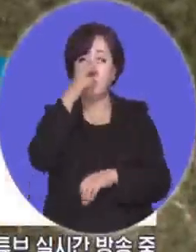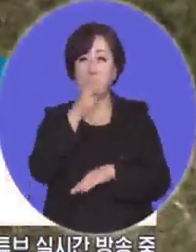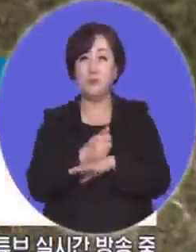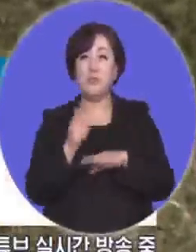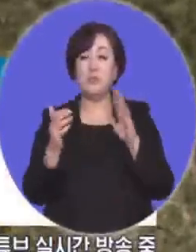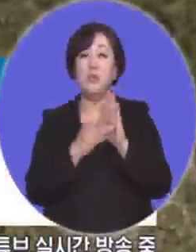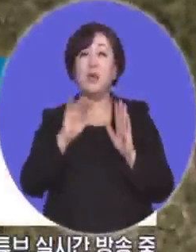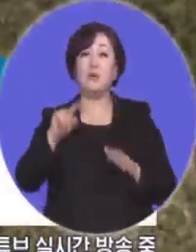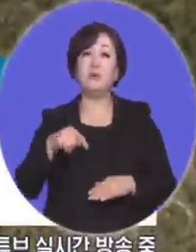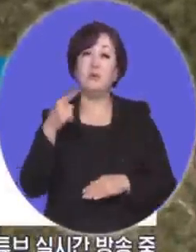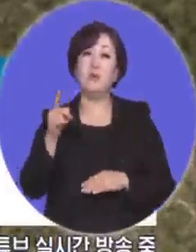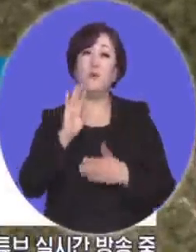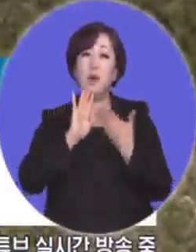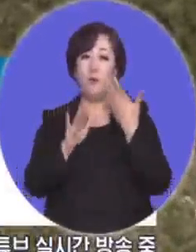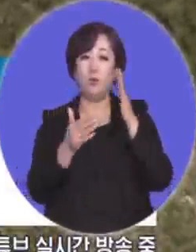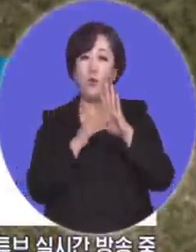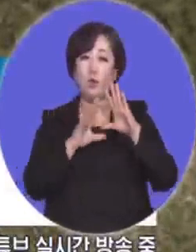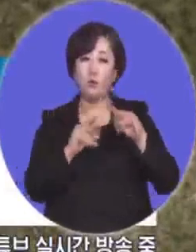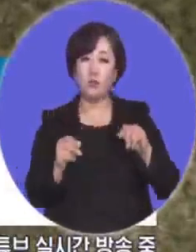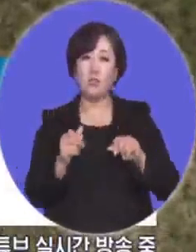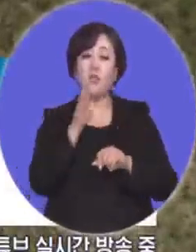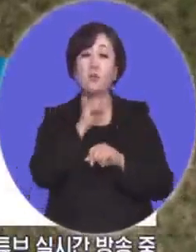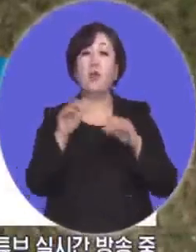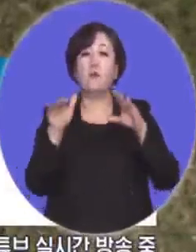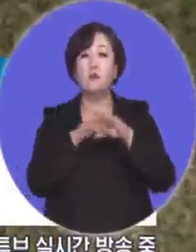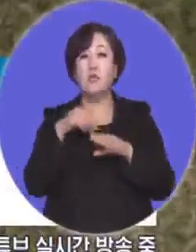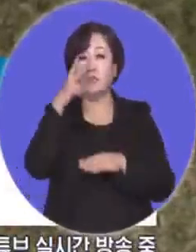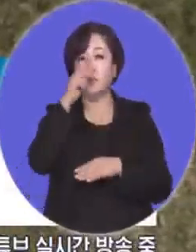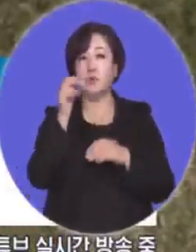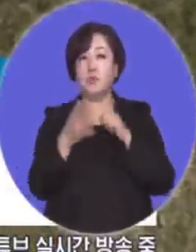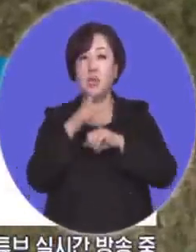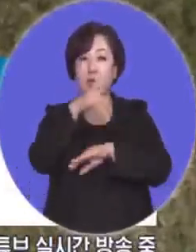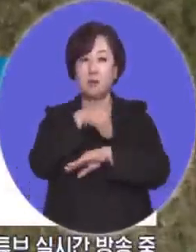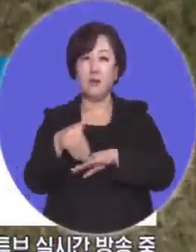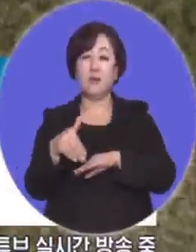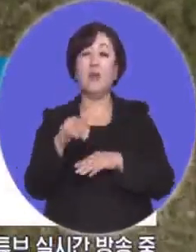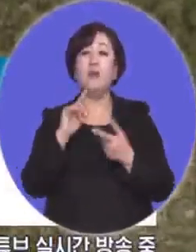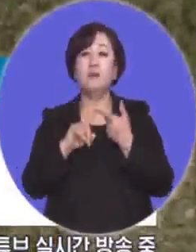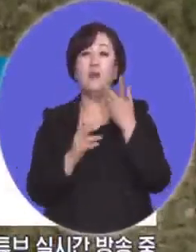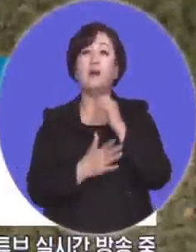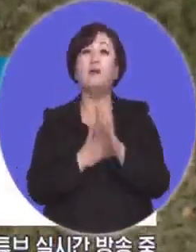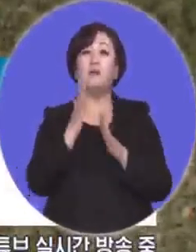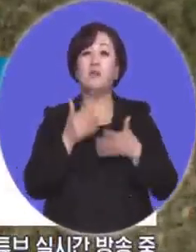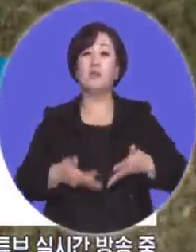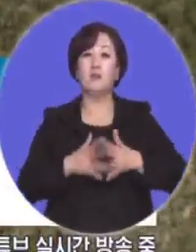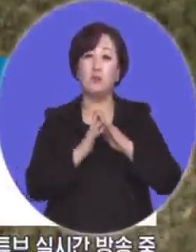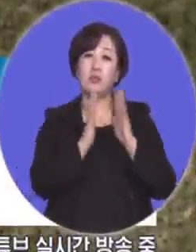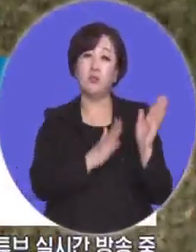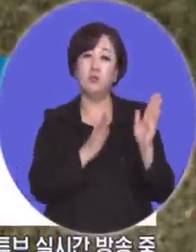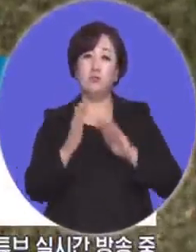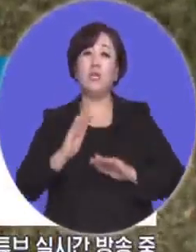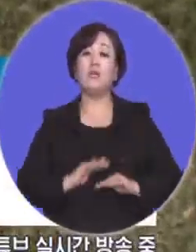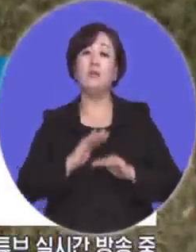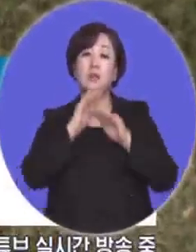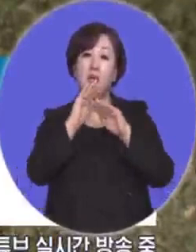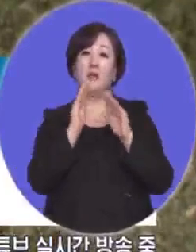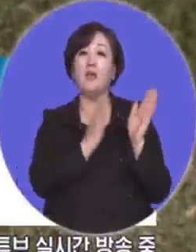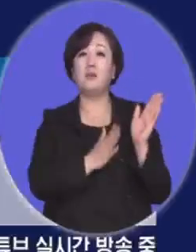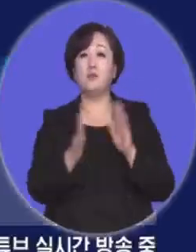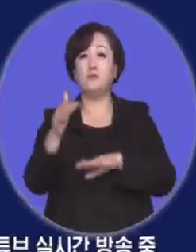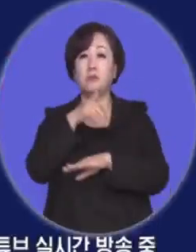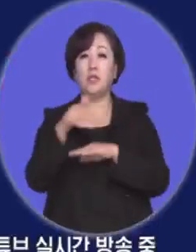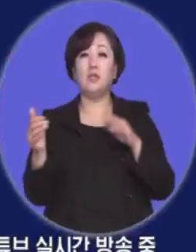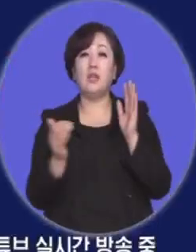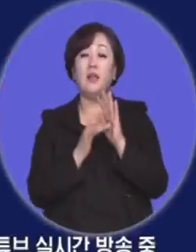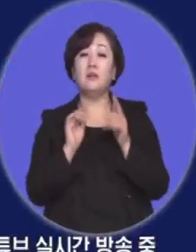완료하였고 앞으로 부지매입 문화재 조사 설계용 및 시설공사 등 단계적으로 사업을 진행할